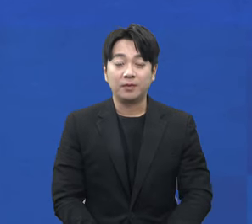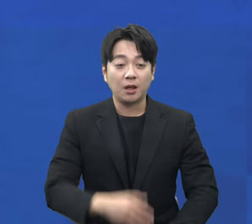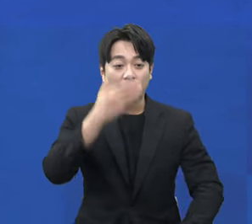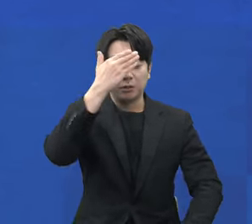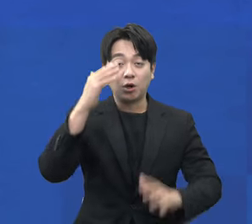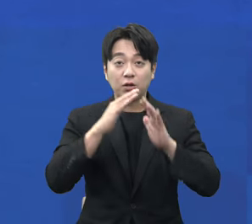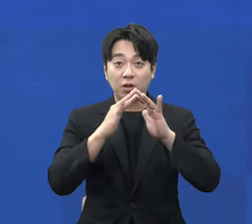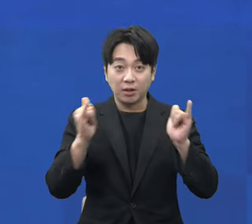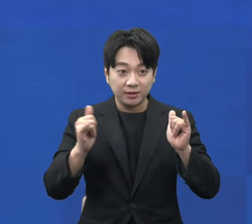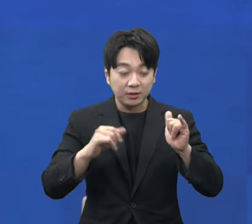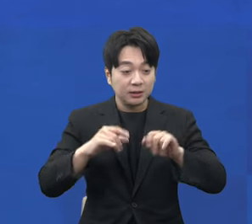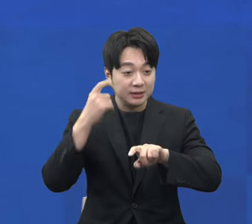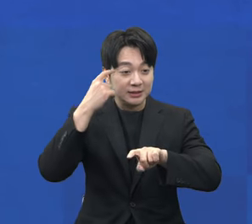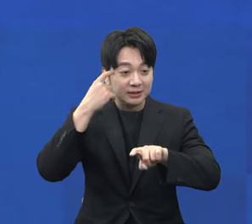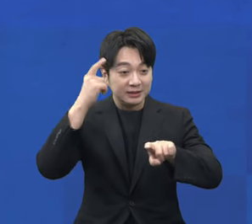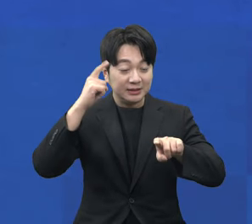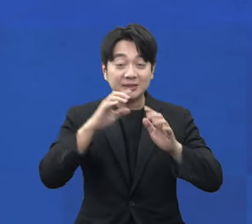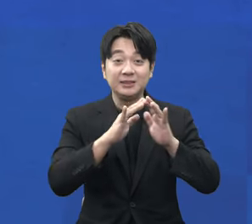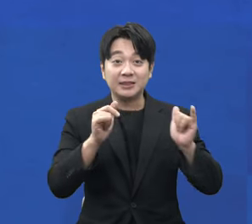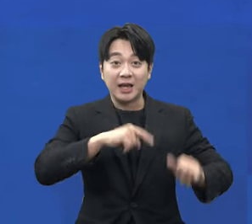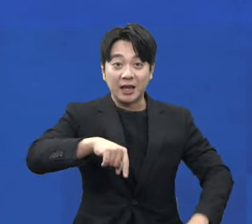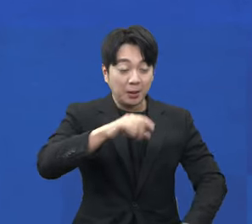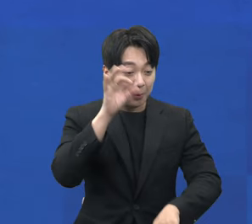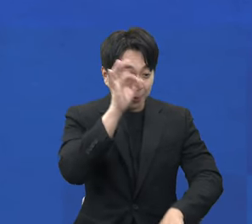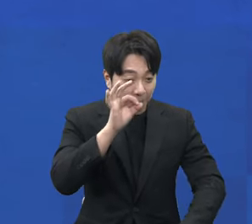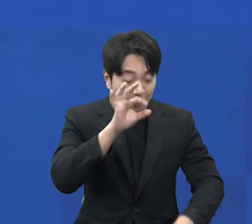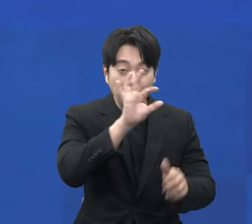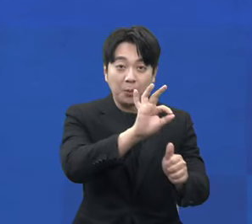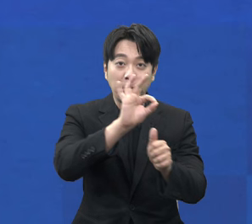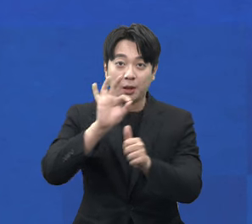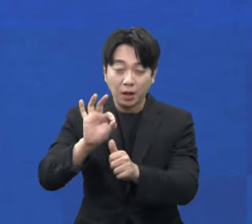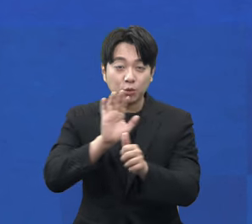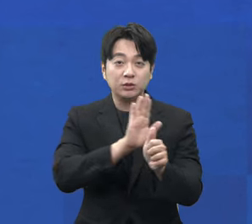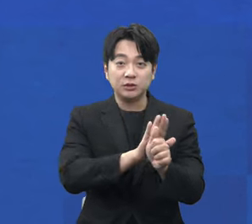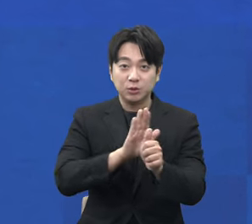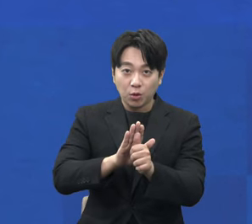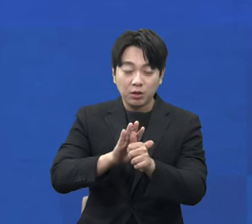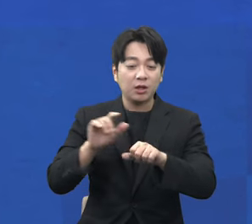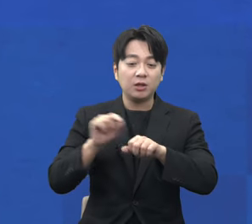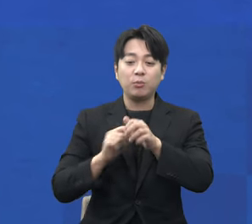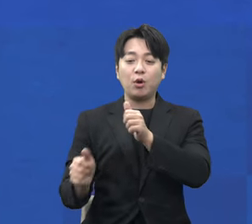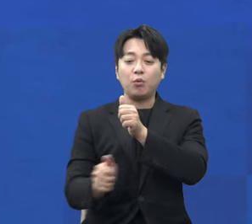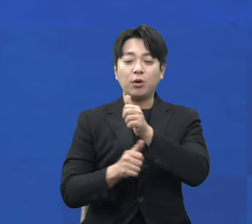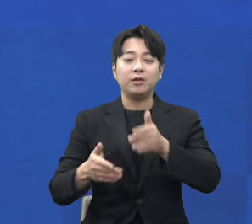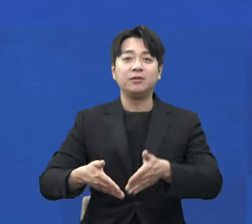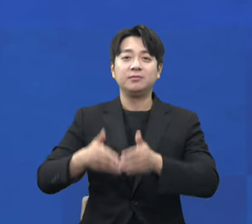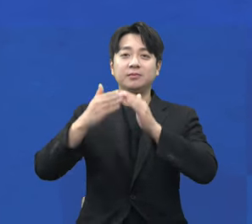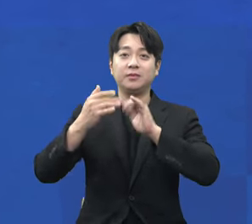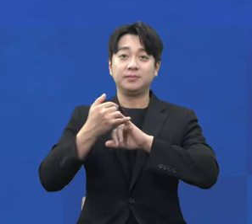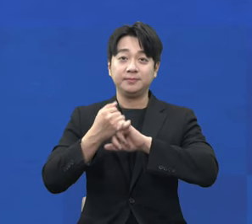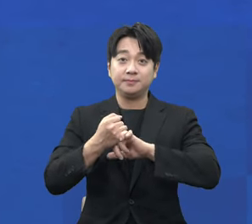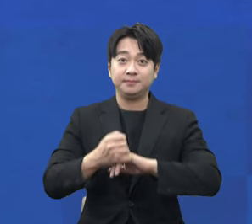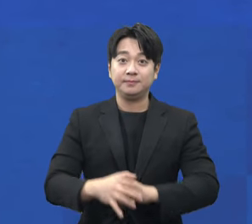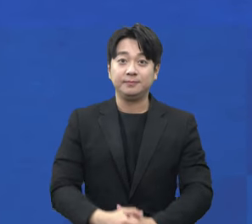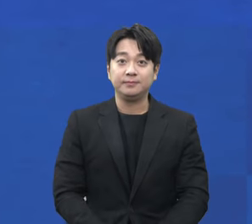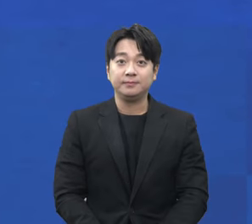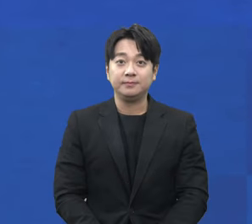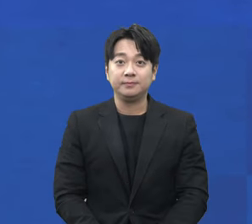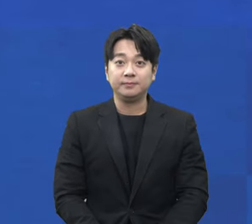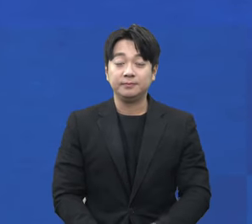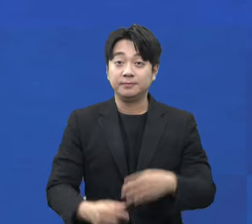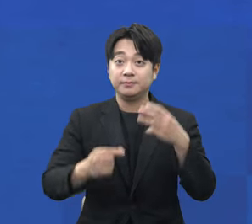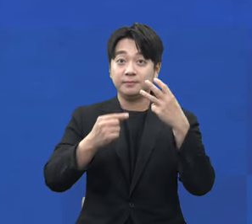및 2026 지방선거 청년 후보 지원 특별위원회를 설치하겠습니다.